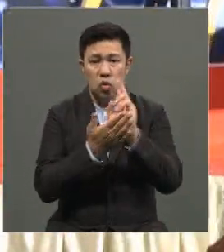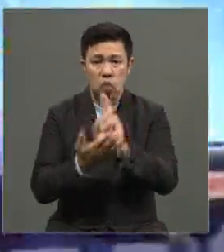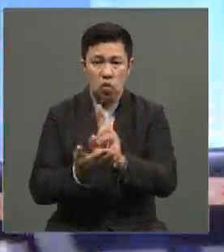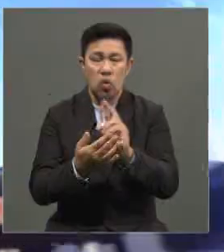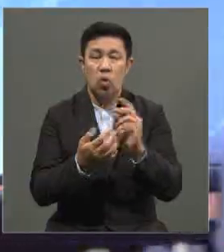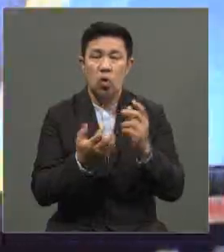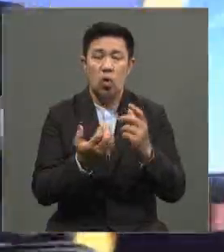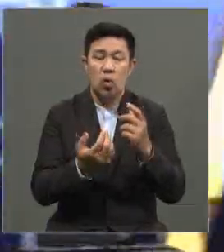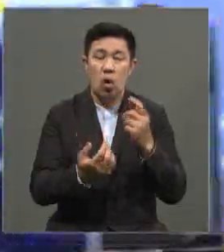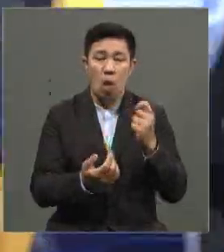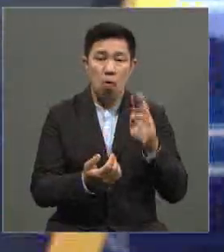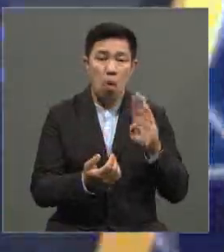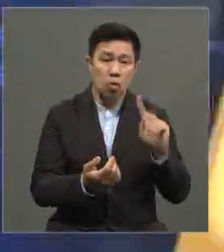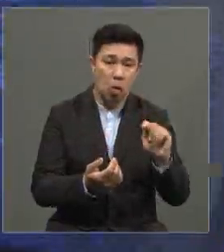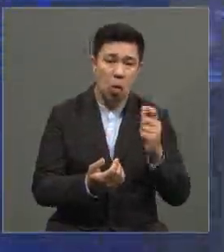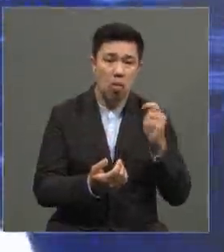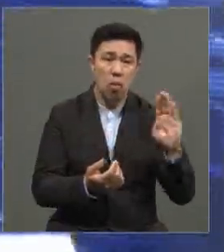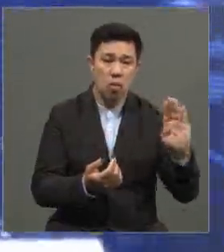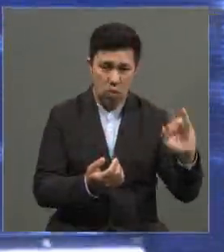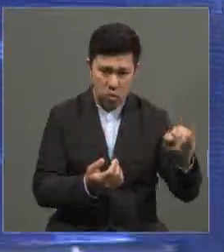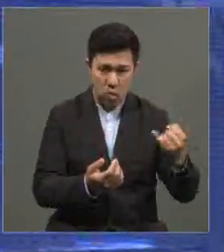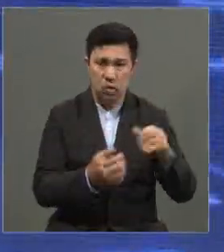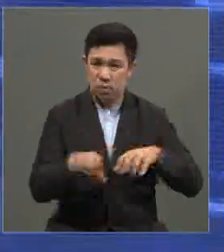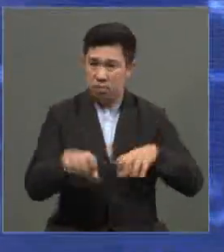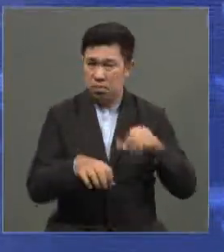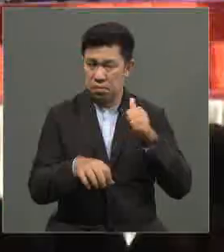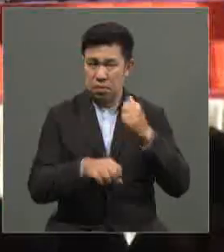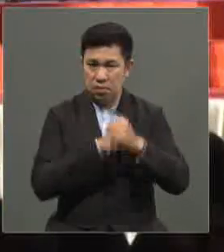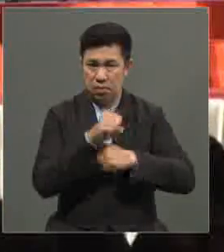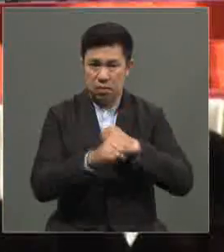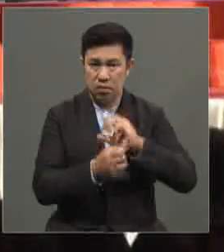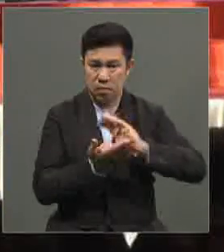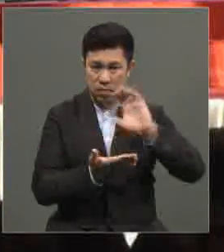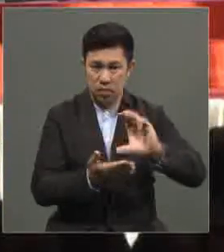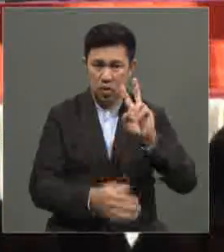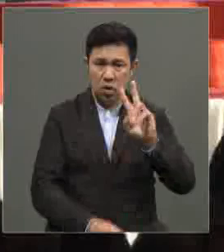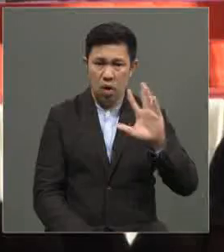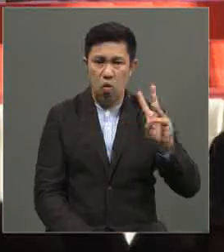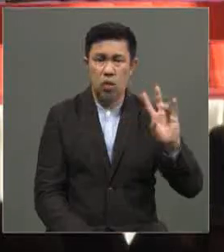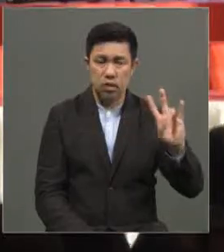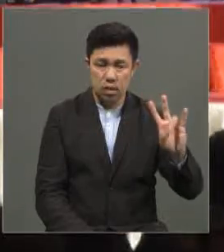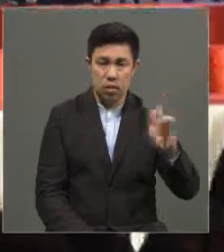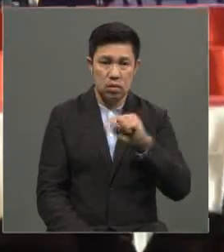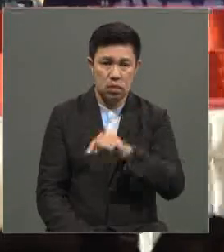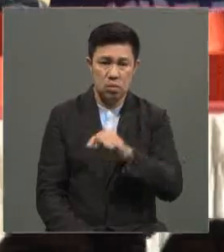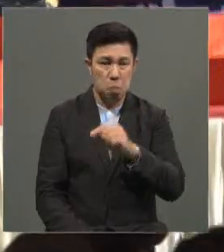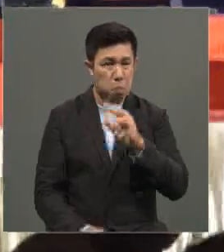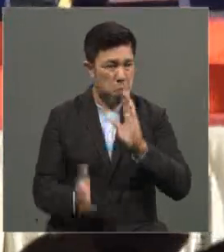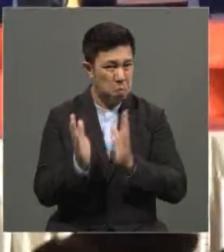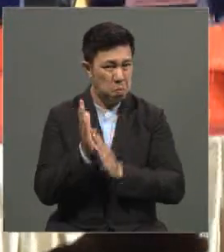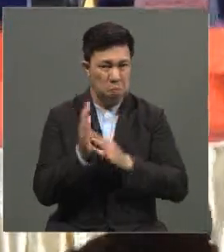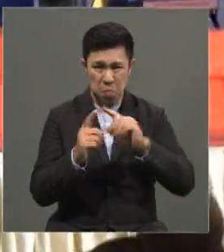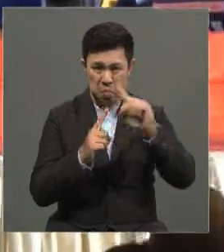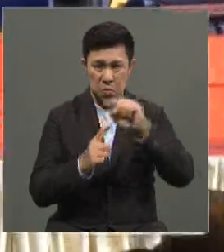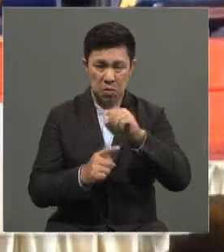ส่วนท้องถิ่นที่มีการบริหารจัดการที่ดีประจำปีงบประมาณ2567อาทิประเภทดีเลิศรางวัลที่1เท